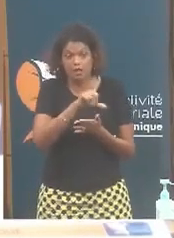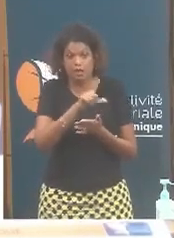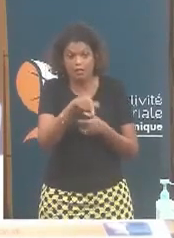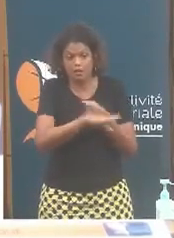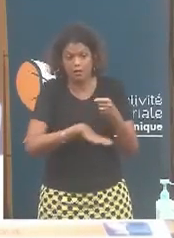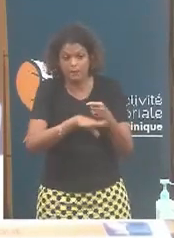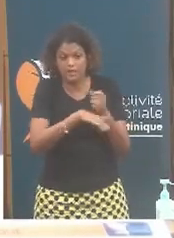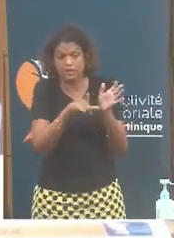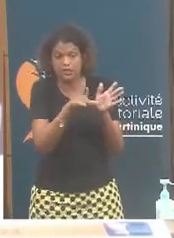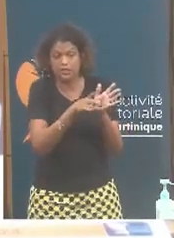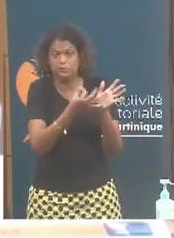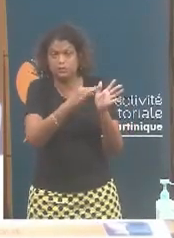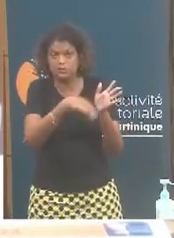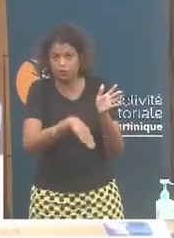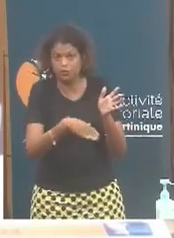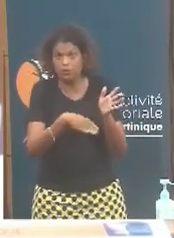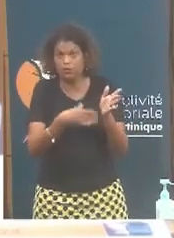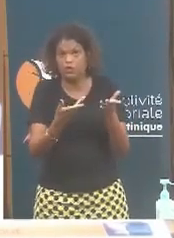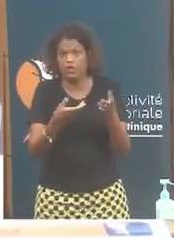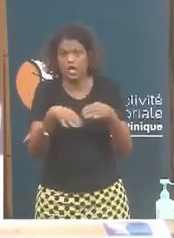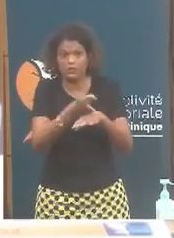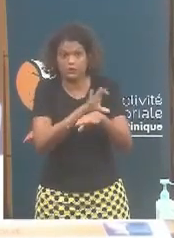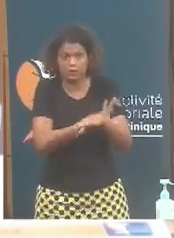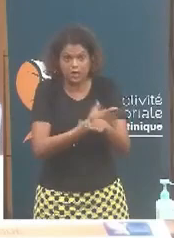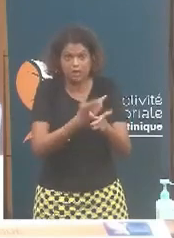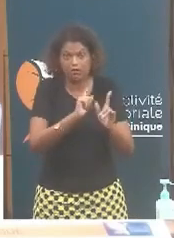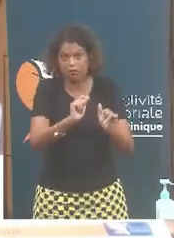légale? A-t-il 2 actionnaires?